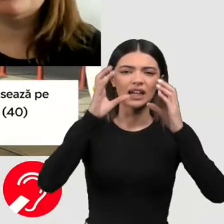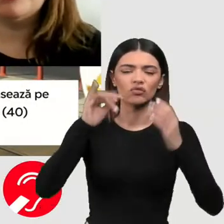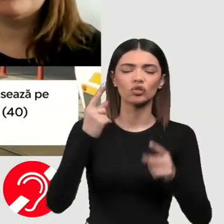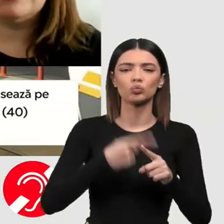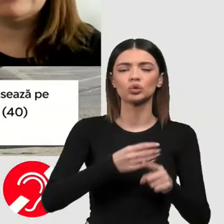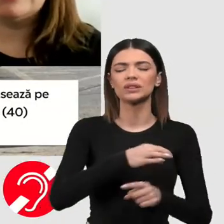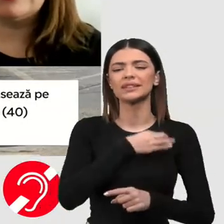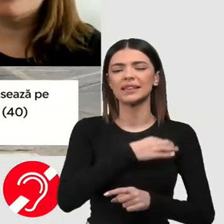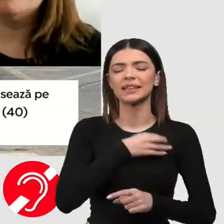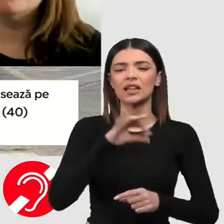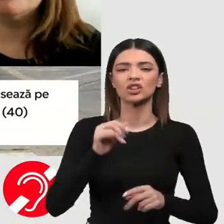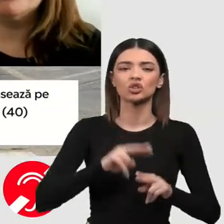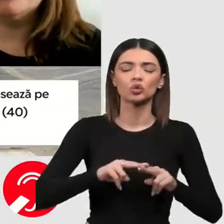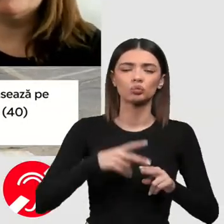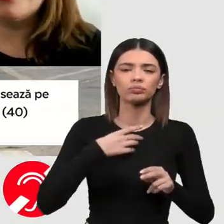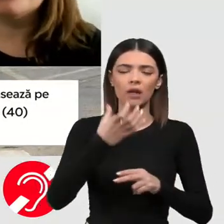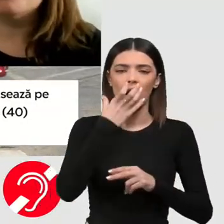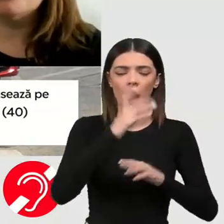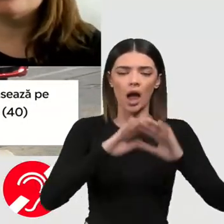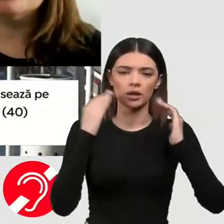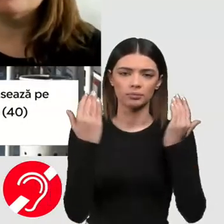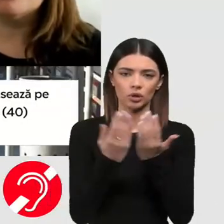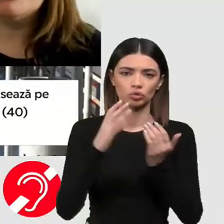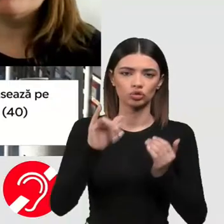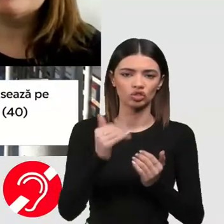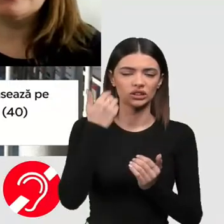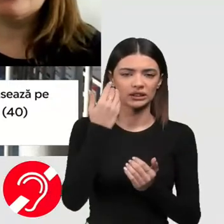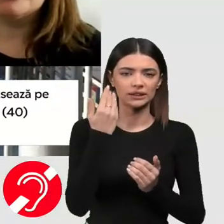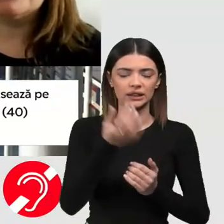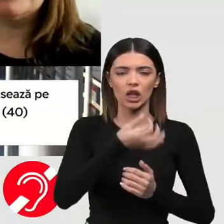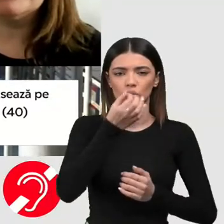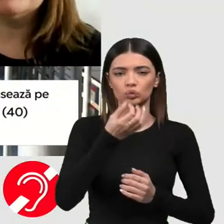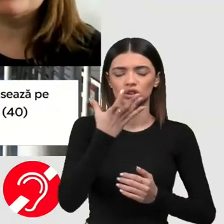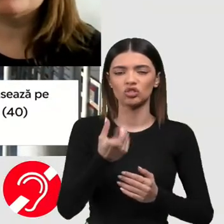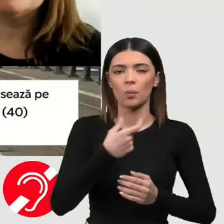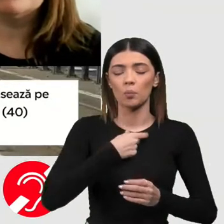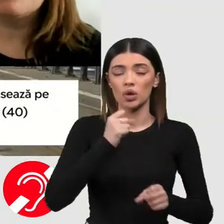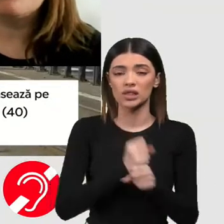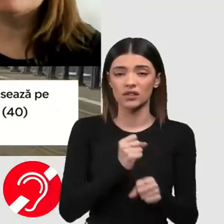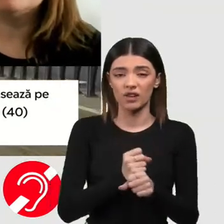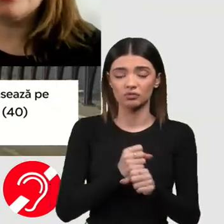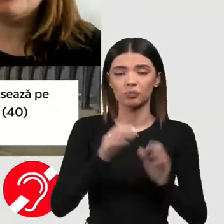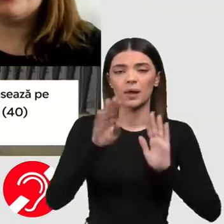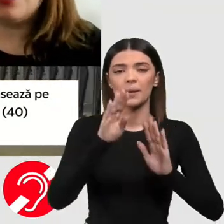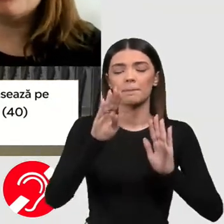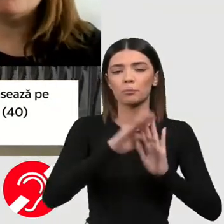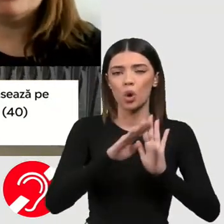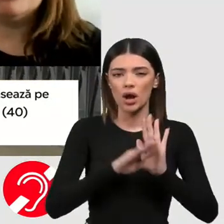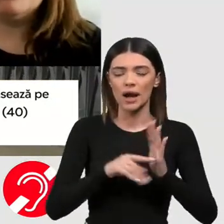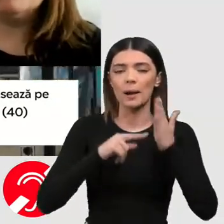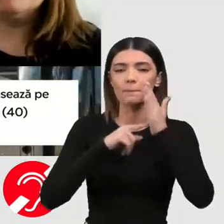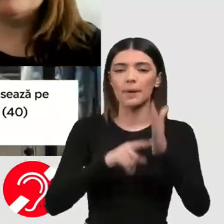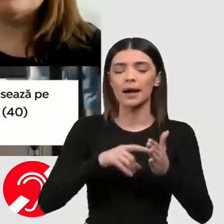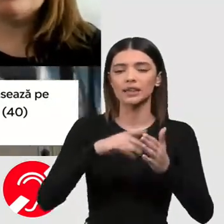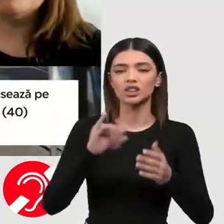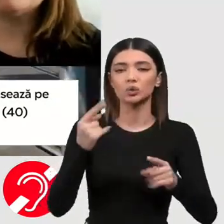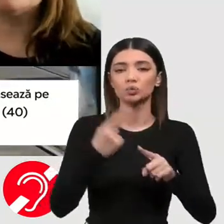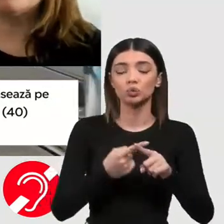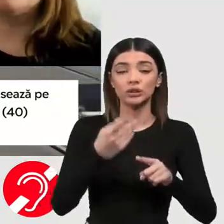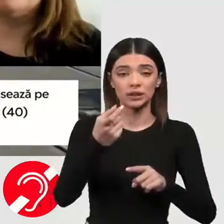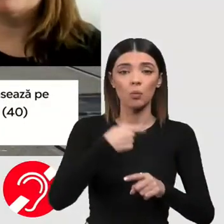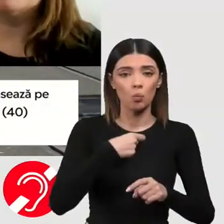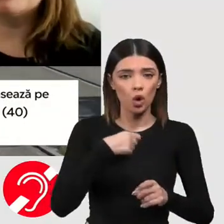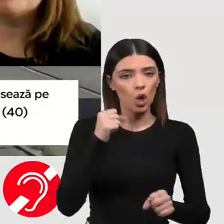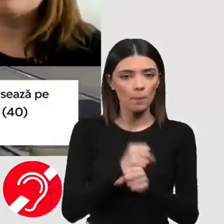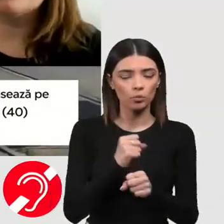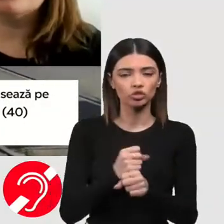sănătate și la calitatea mediului, iar atunci când vorbim despre oportunități, acest raport ia în calcul drepturile